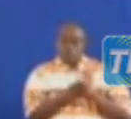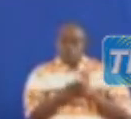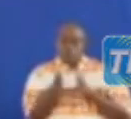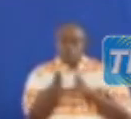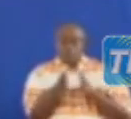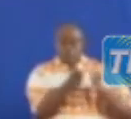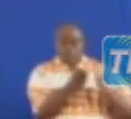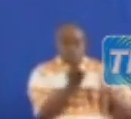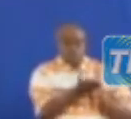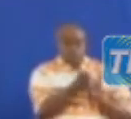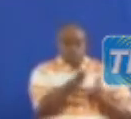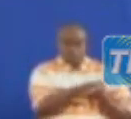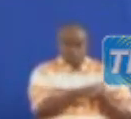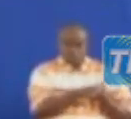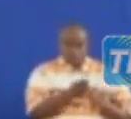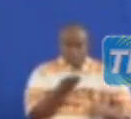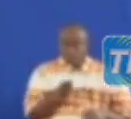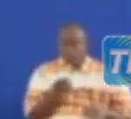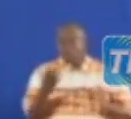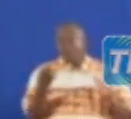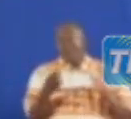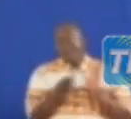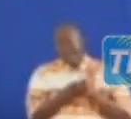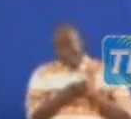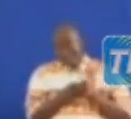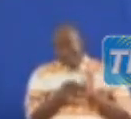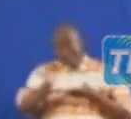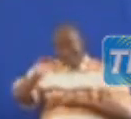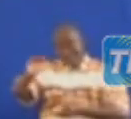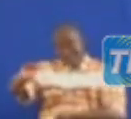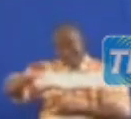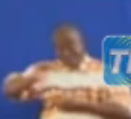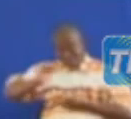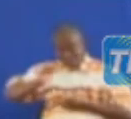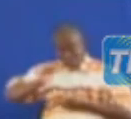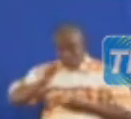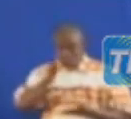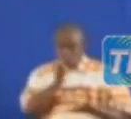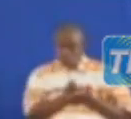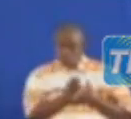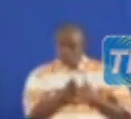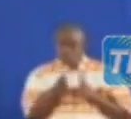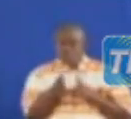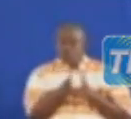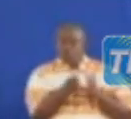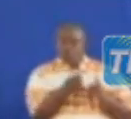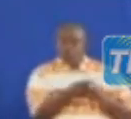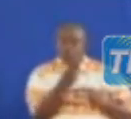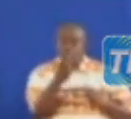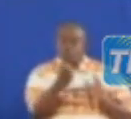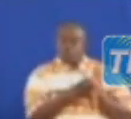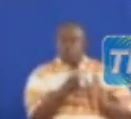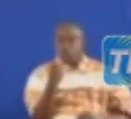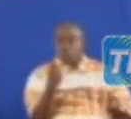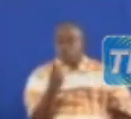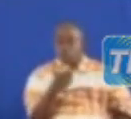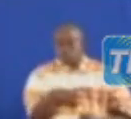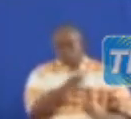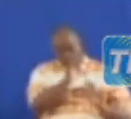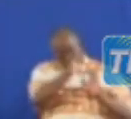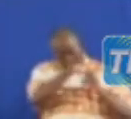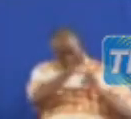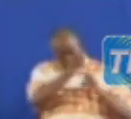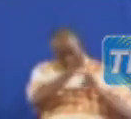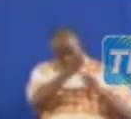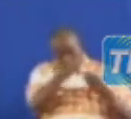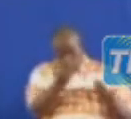za msingi. Bilioni 8.13 zimepokelewa kwa kukamilisha vyumba 271 vya maabara katika shule